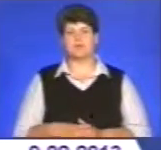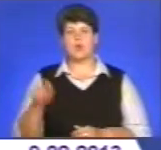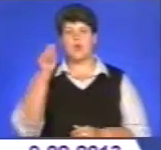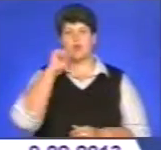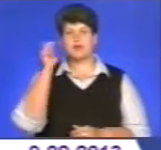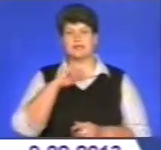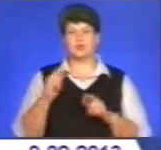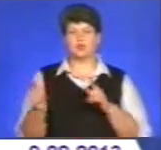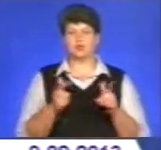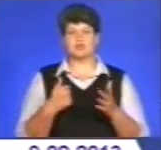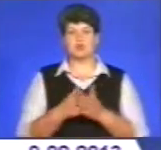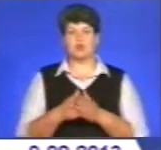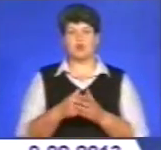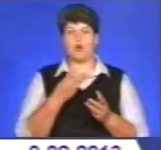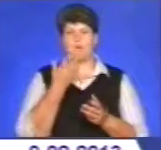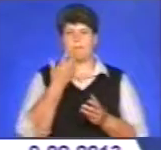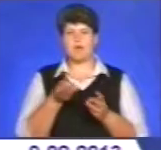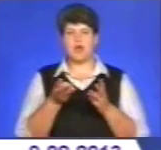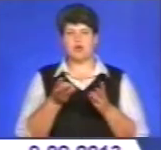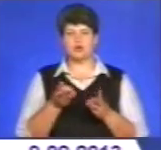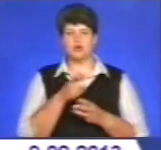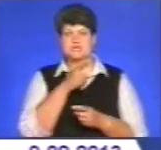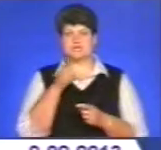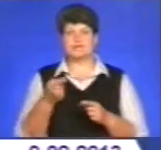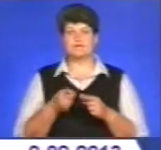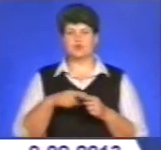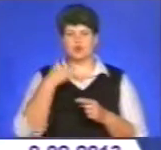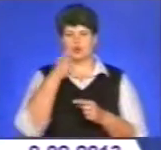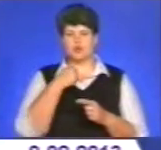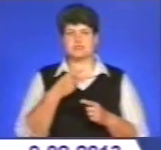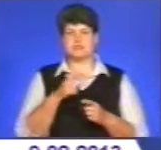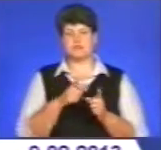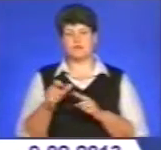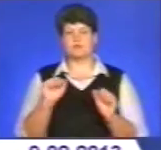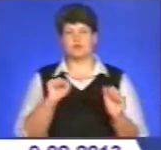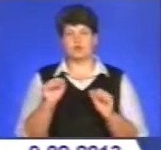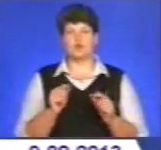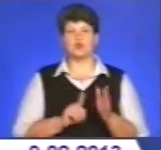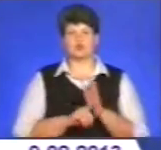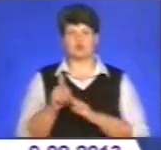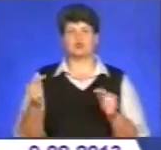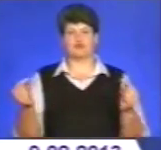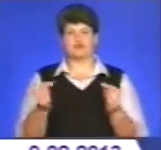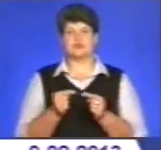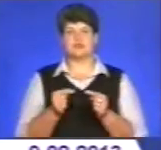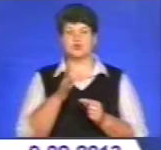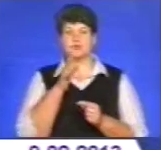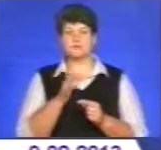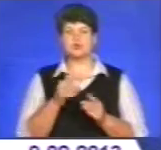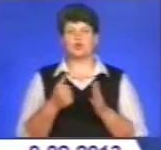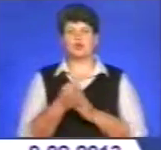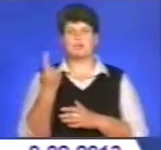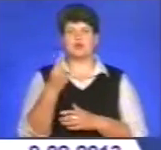Україна готується до опалювального сезону, який цього року, за словами урядовців, розпочнеться вчасно. Вже до 1